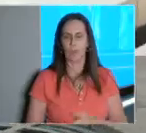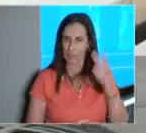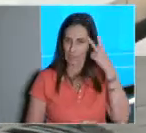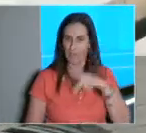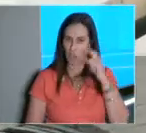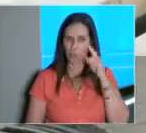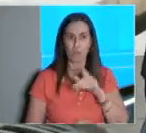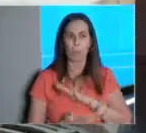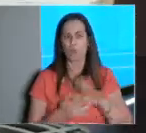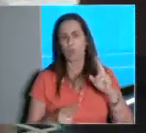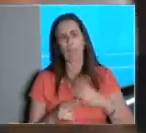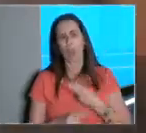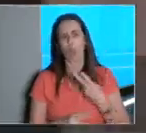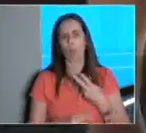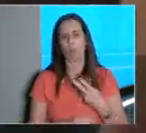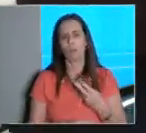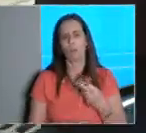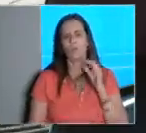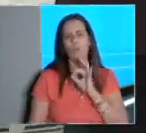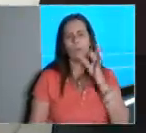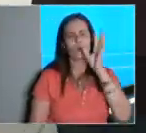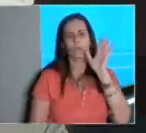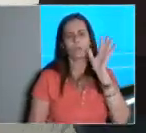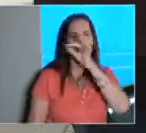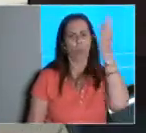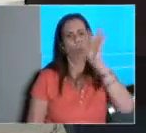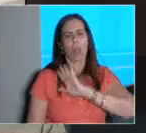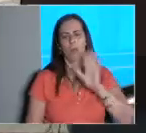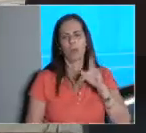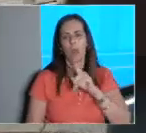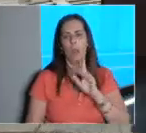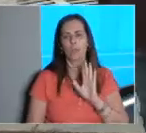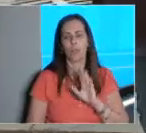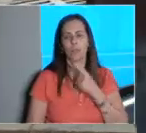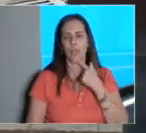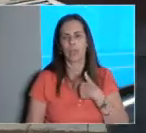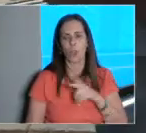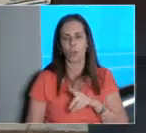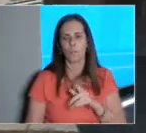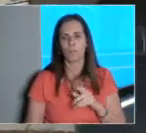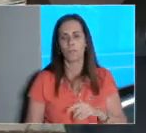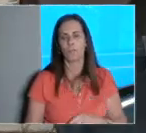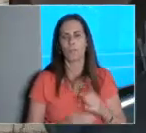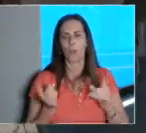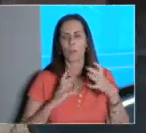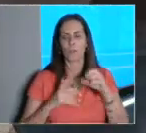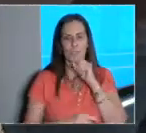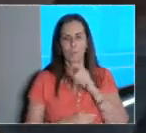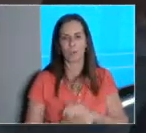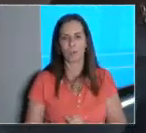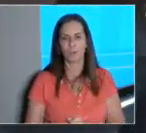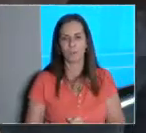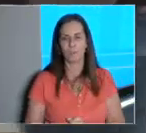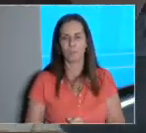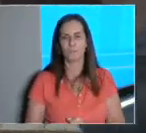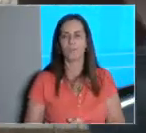על זה. הם פשוט התרגלו לזה. זה מבחינתם גזירת גורל, הם לא מבינים שזה... תקשיב, אתה תכריע פה את הקף עכשיו של הקלפיות בכפר סבא. בשתיים ליקוד. כי בינתיים אנחנו